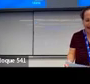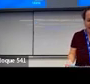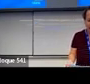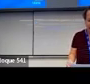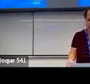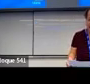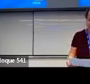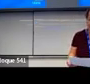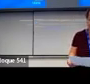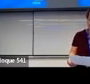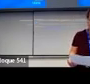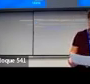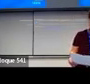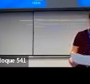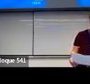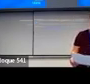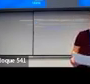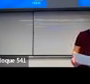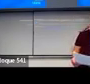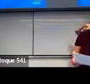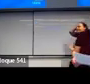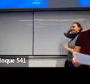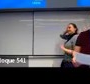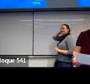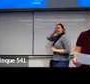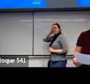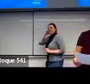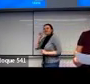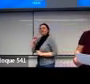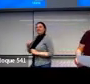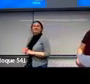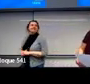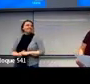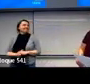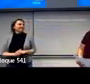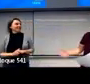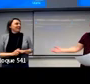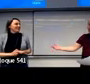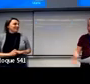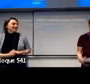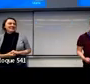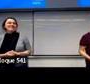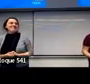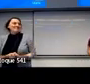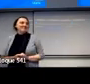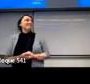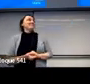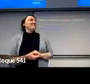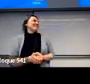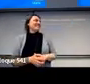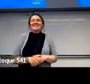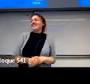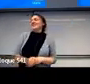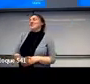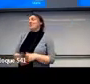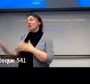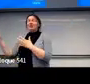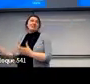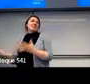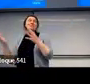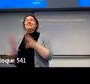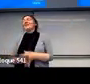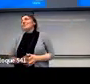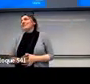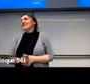Montréal. Écrire un chapitre pour une réelle en gestion des données de recherche, retour d'expérience. Alors, à toi, la place, Cynthia. Merci.